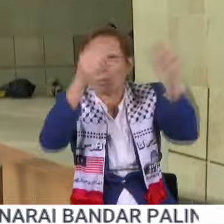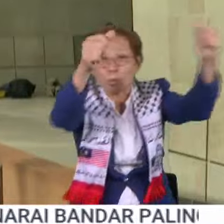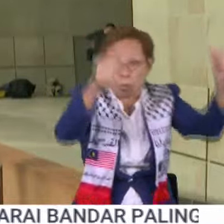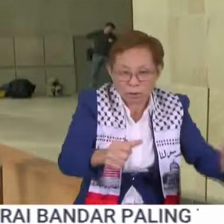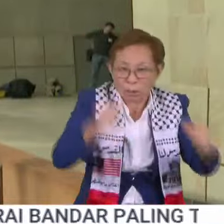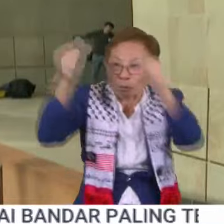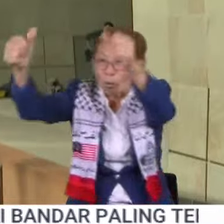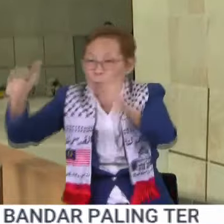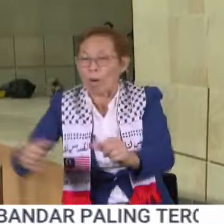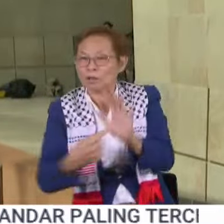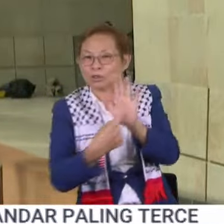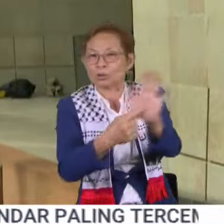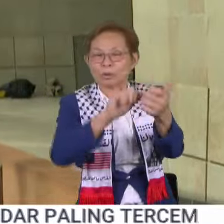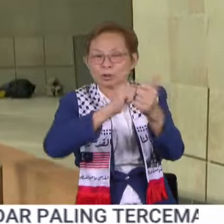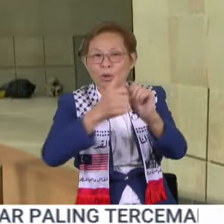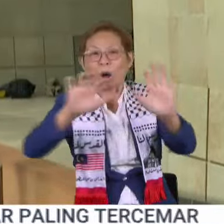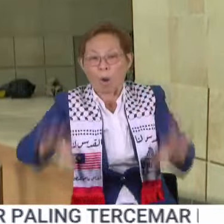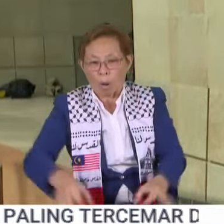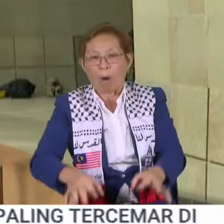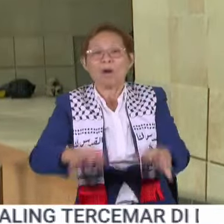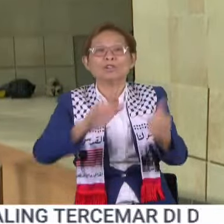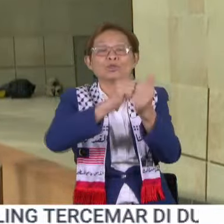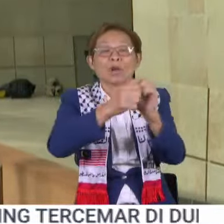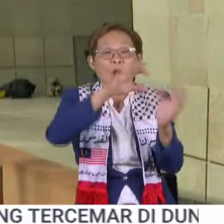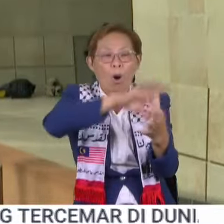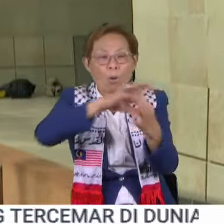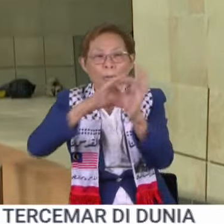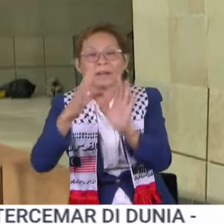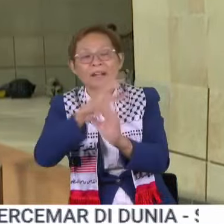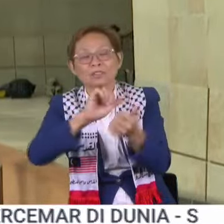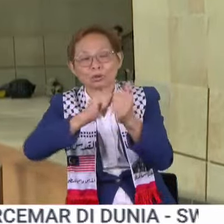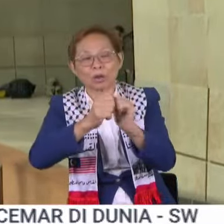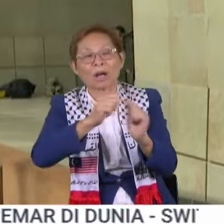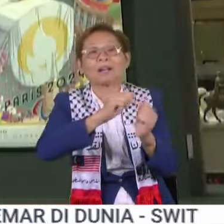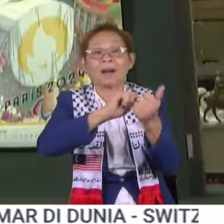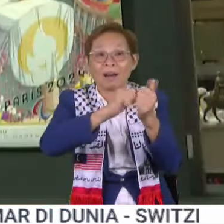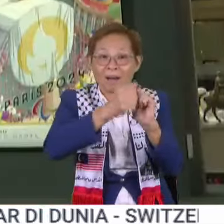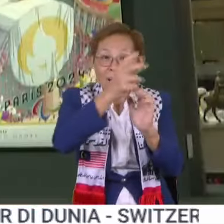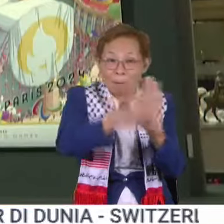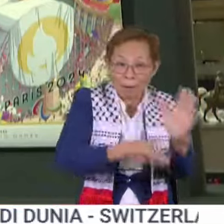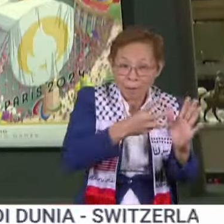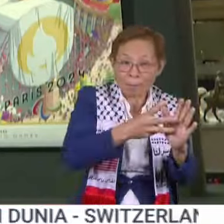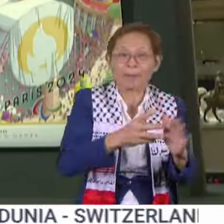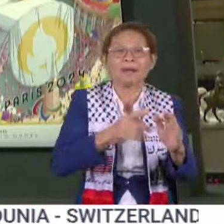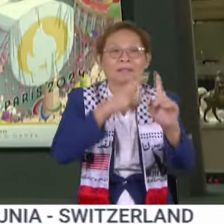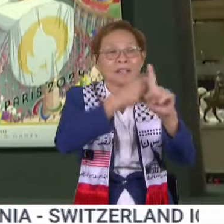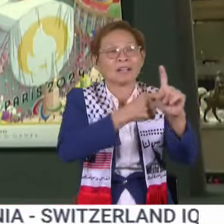yang akan menjadi simbol Sukan Olimpik dan Paralimpik Paris 2024.